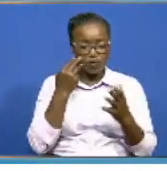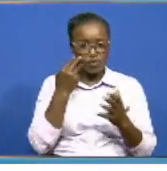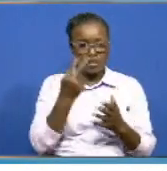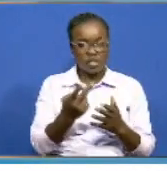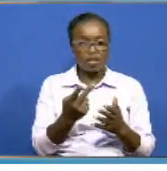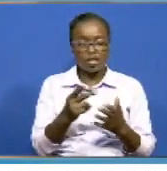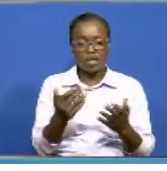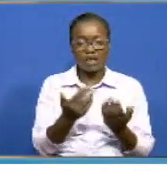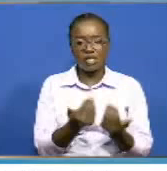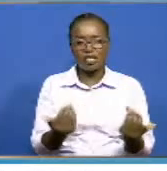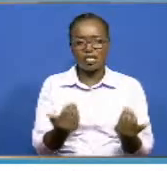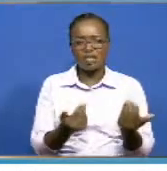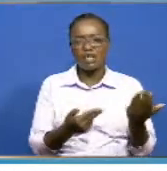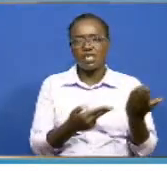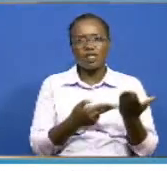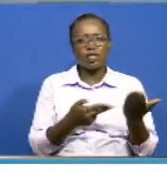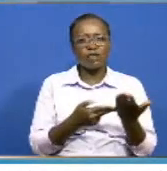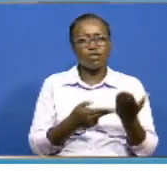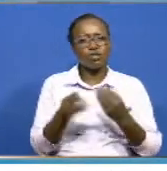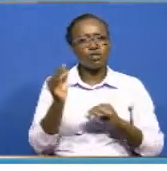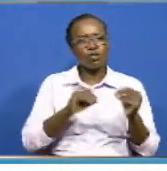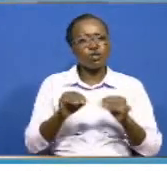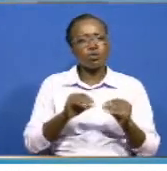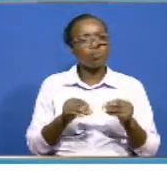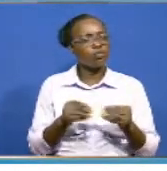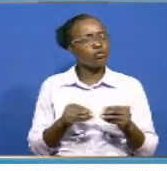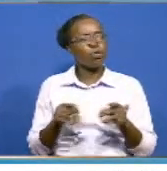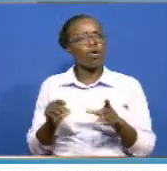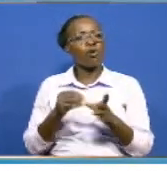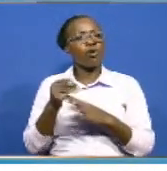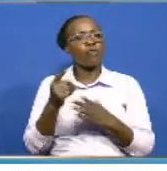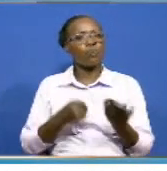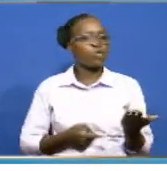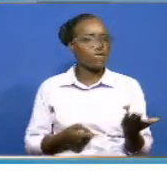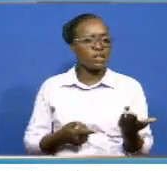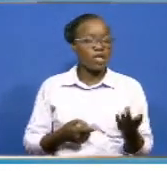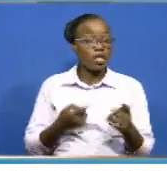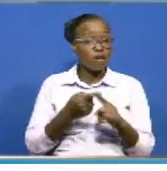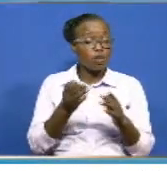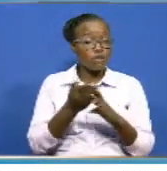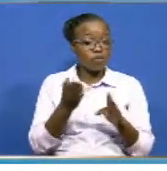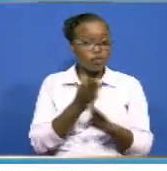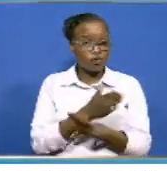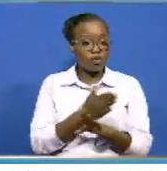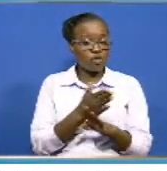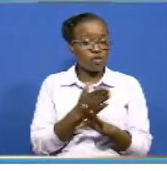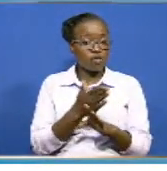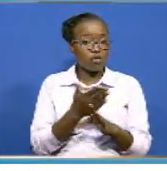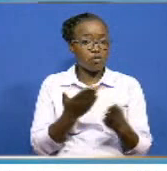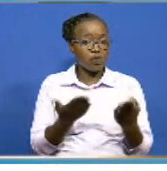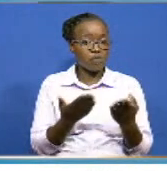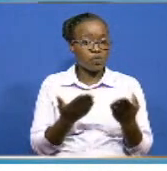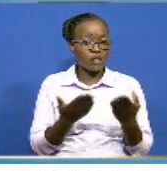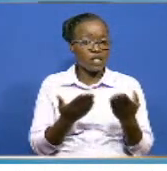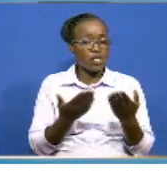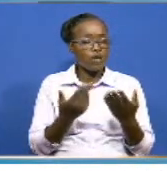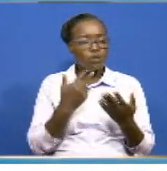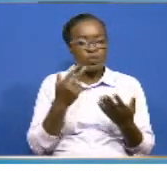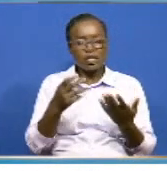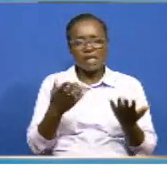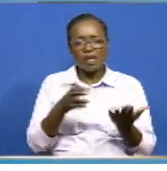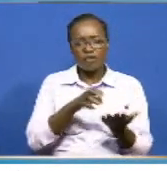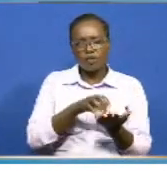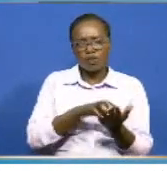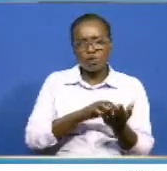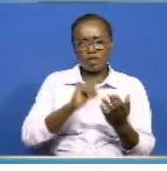kadhaa. Je, teknolojia imechangia pale ama mambo yako vipi? Lakini kabla ya kuingia hapo, ningependa tuangazie hali ilivyokuwa humu